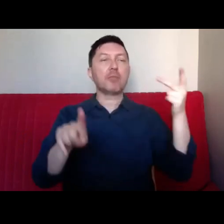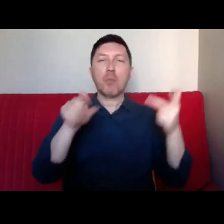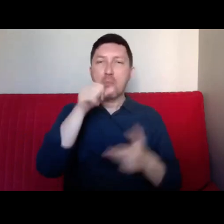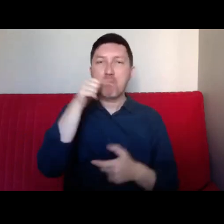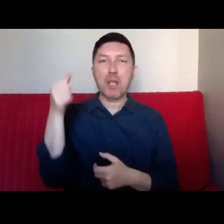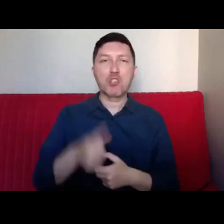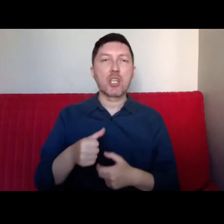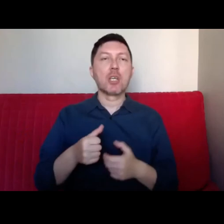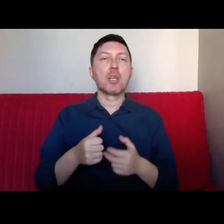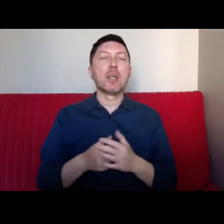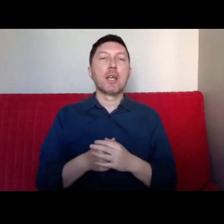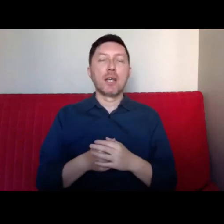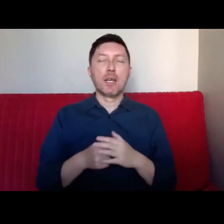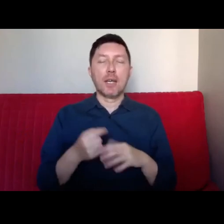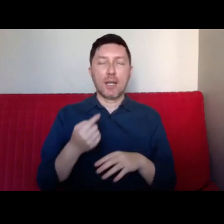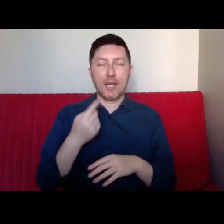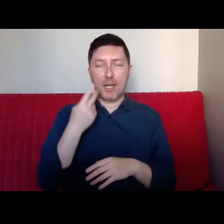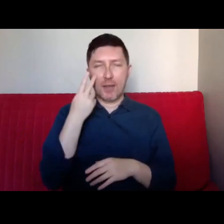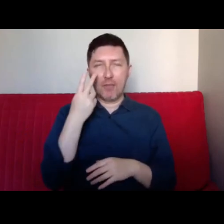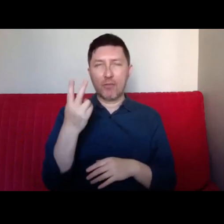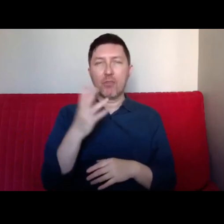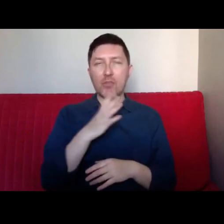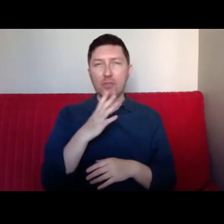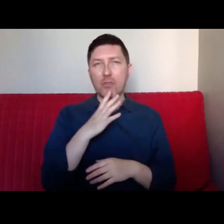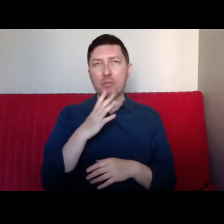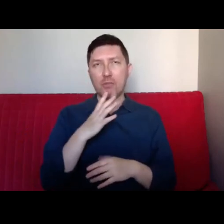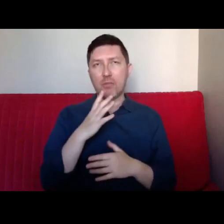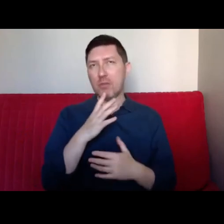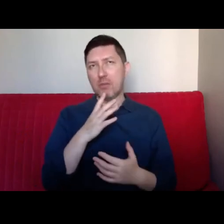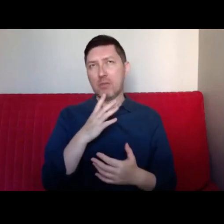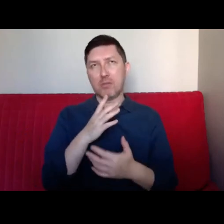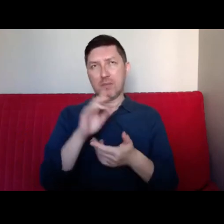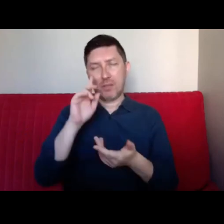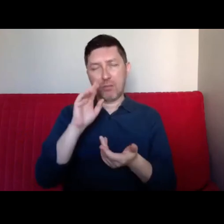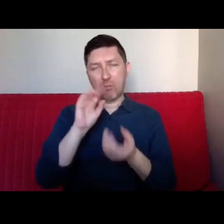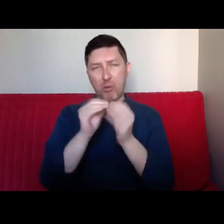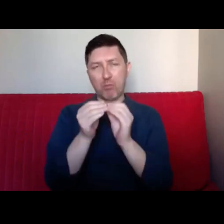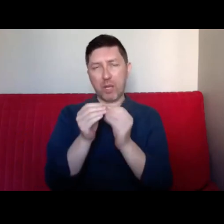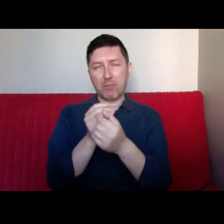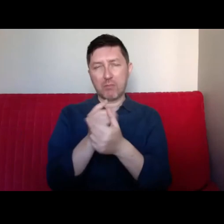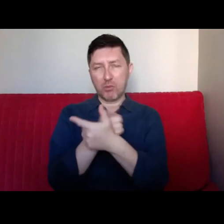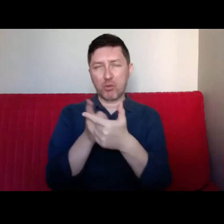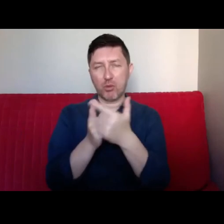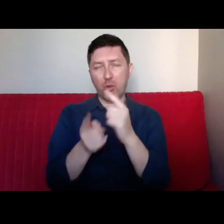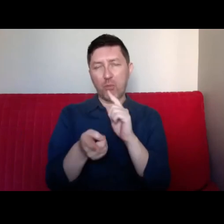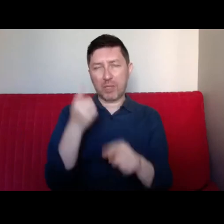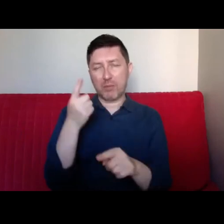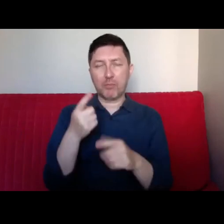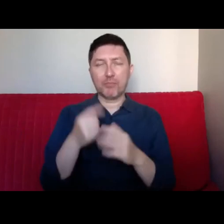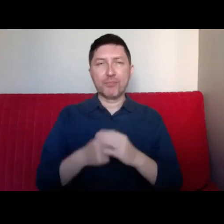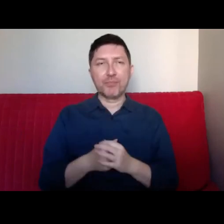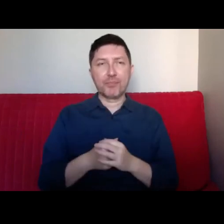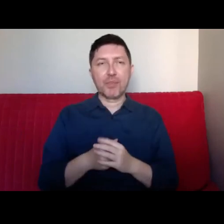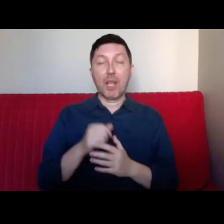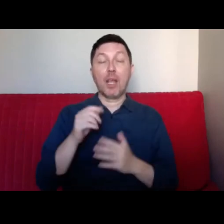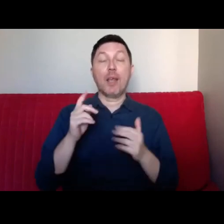Et on a pu voir deux principaux défis. D'une part, chaque pays fait les choses différemment. Comme je l'ai mentionné, il y a un système